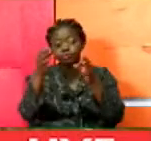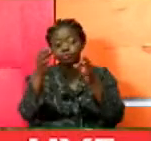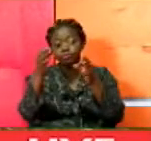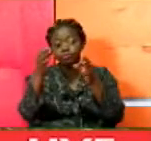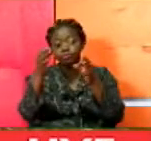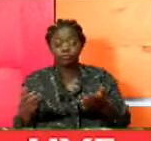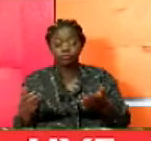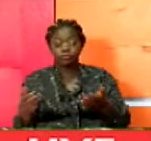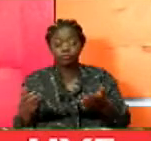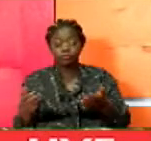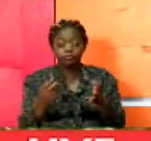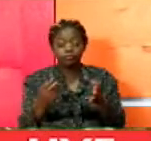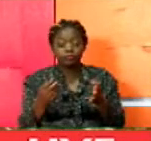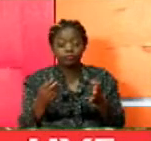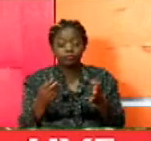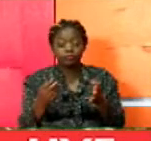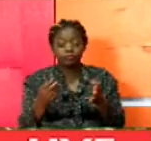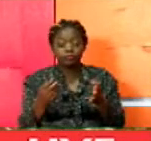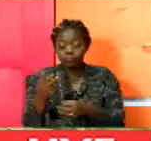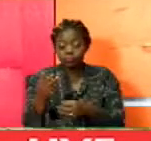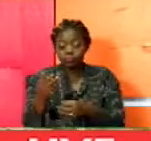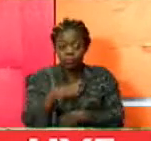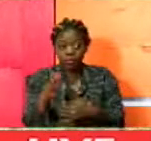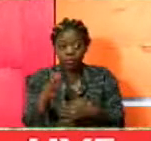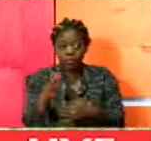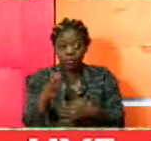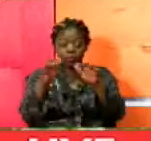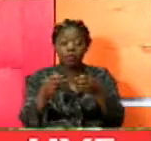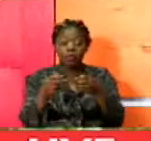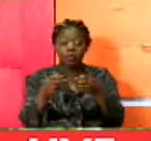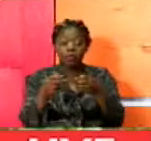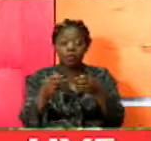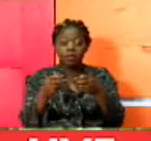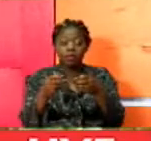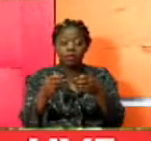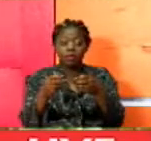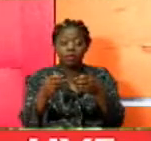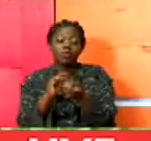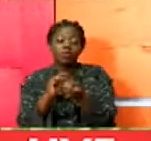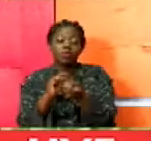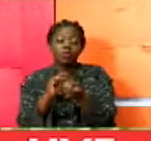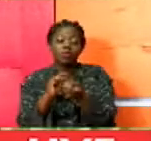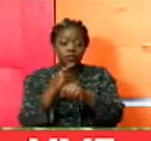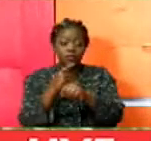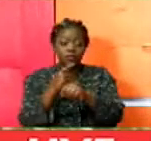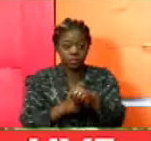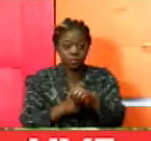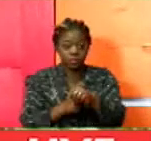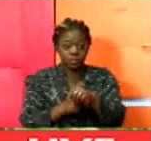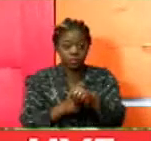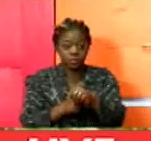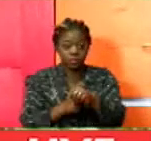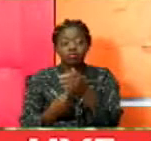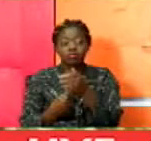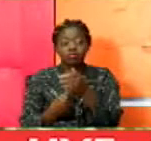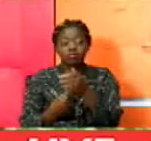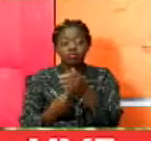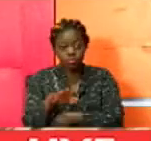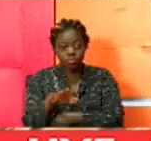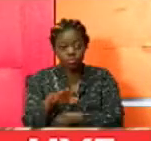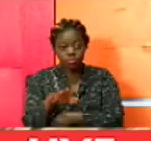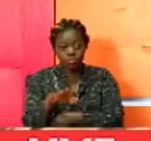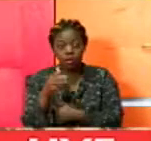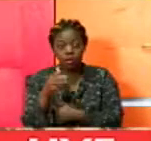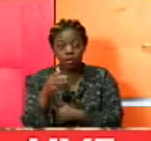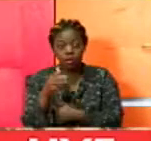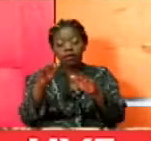ebyenfuna by'eggwanga kyokka newankubadde guli gutyo. Abalimi bangi bafiirizibwa olw'enkyukakyuka mu mbeera y'obudde ebakosa ebitagambika. Omu ku